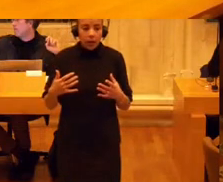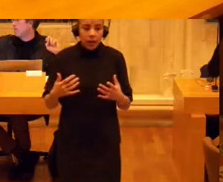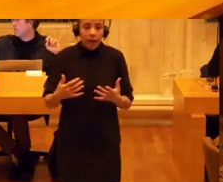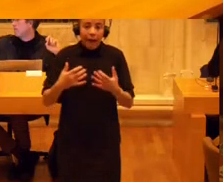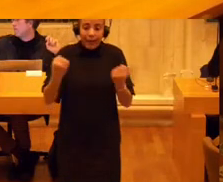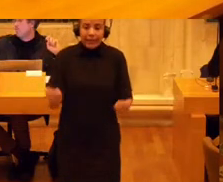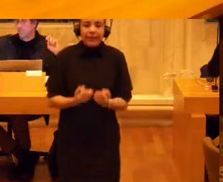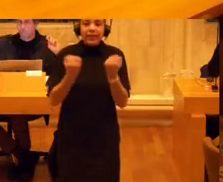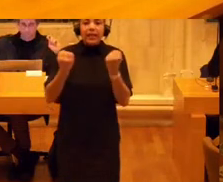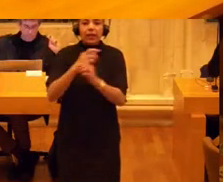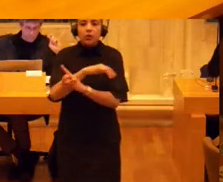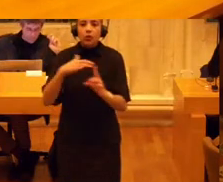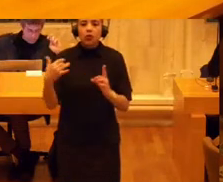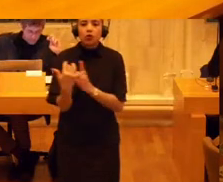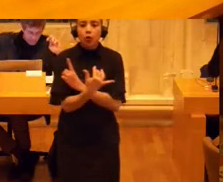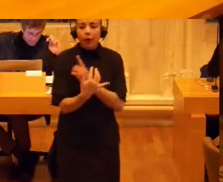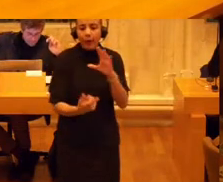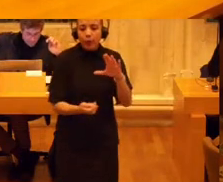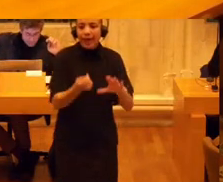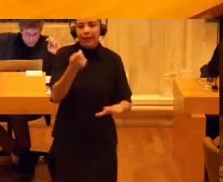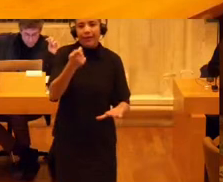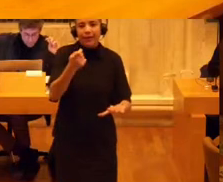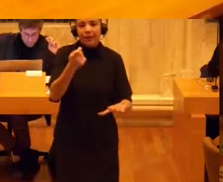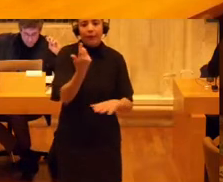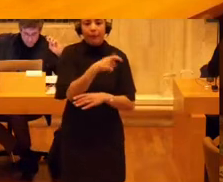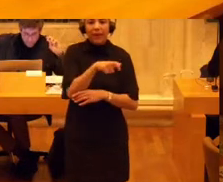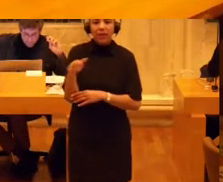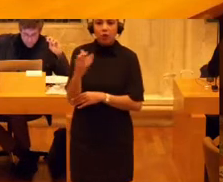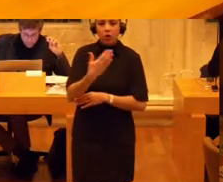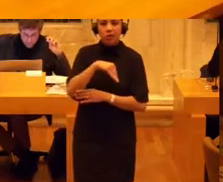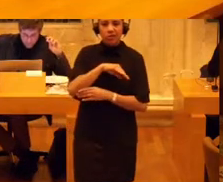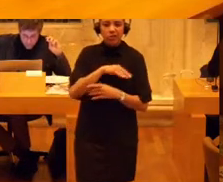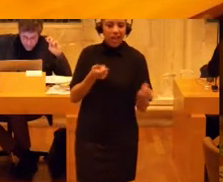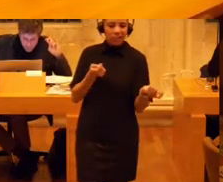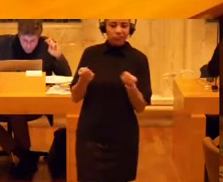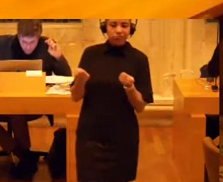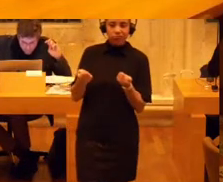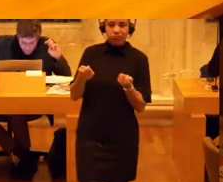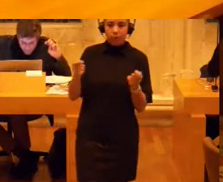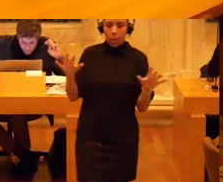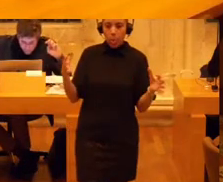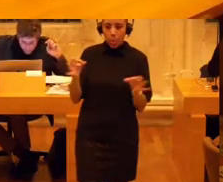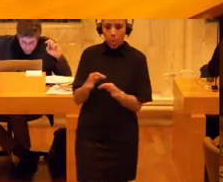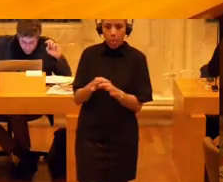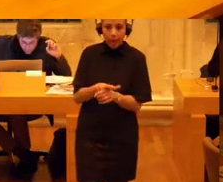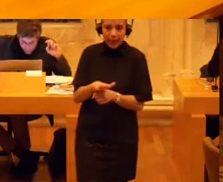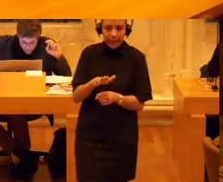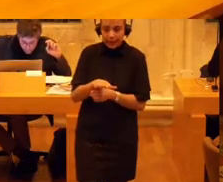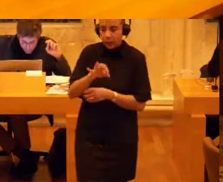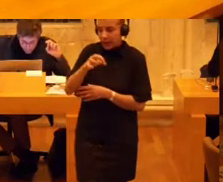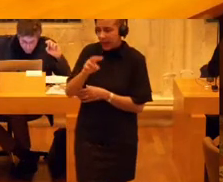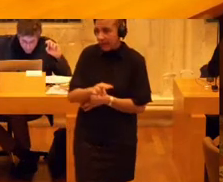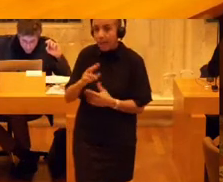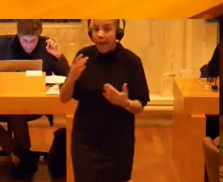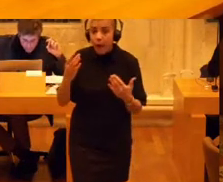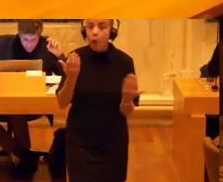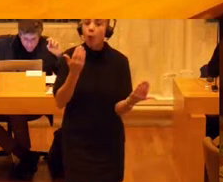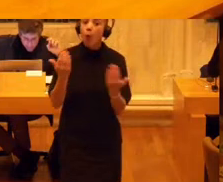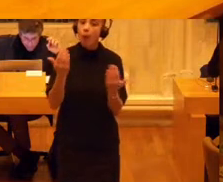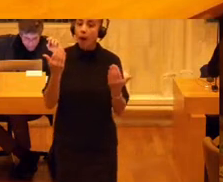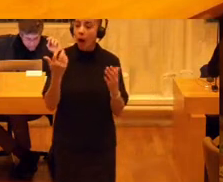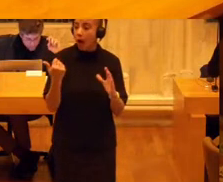activités socio-éducatives. En revanche, la situation est moins tendue qu'elle ne l'était en